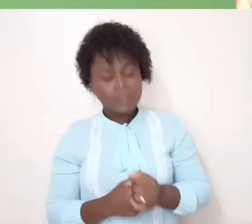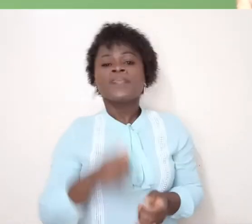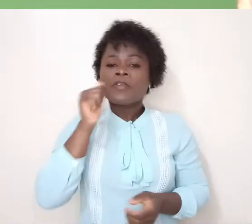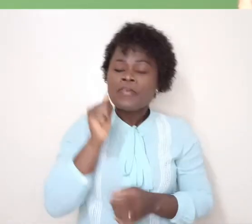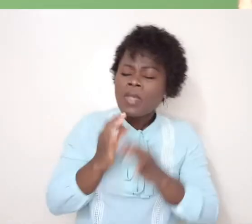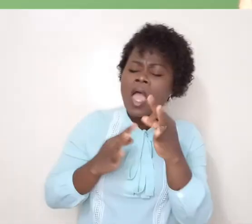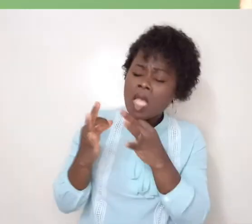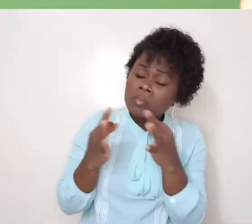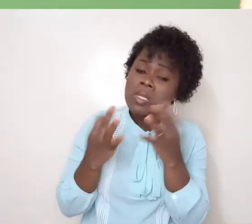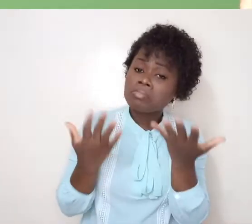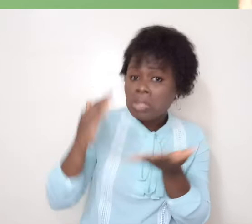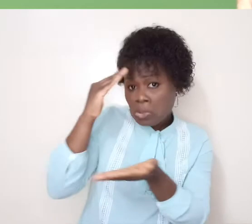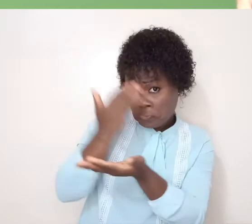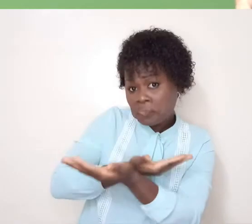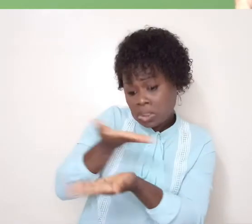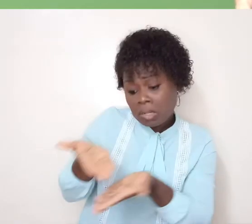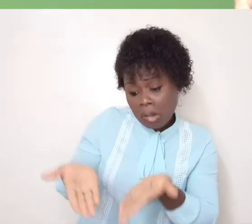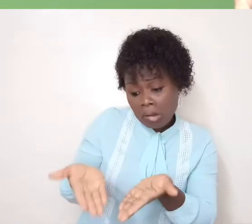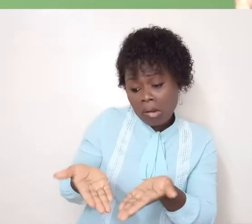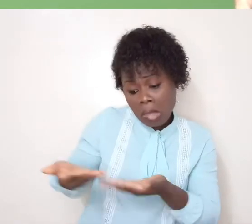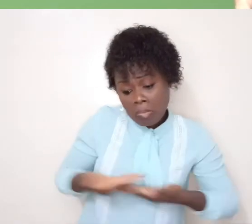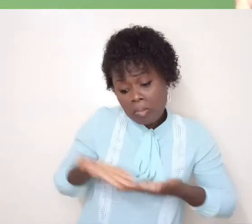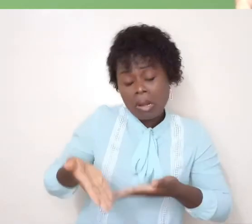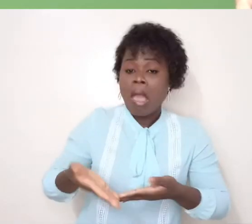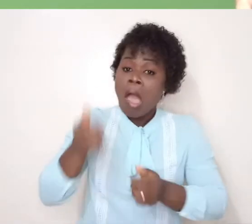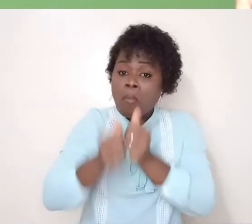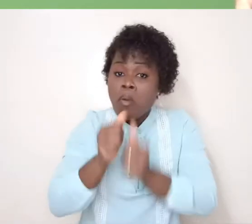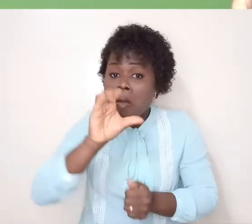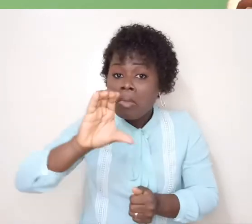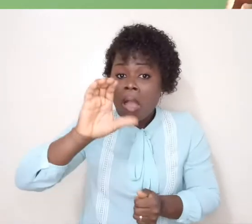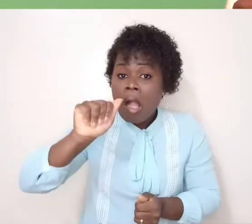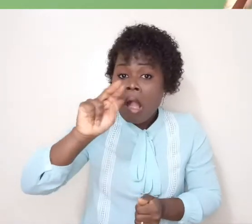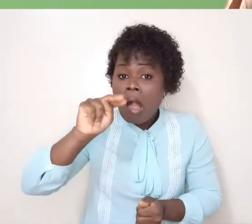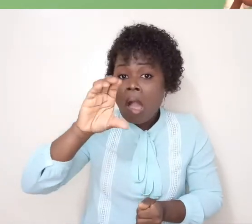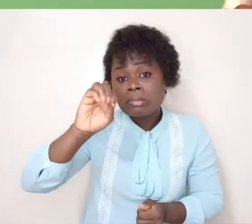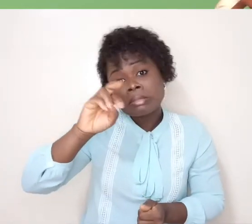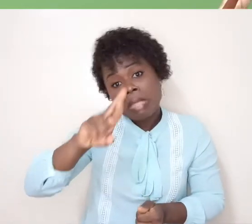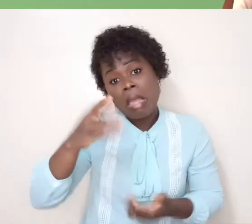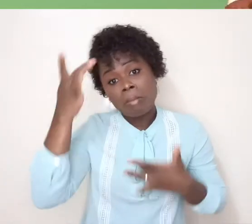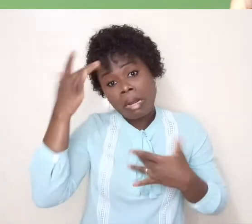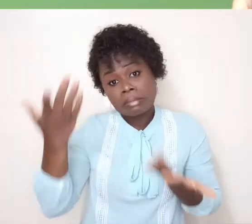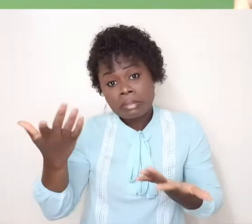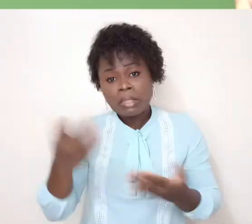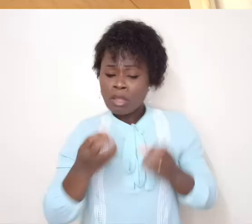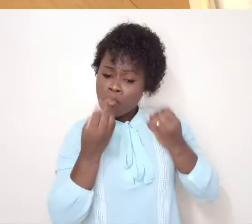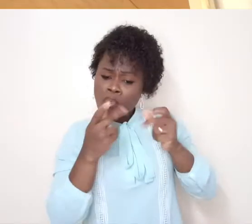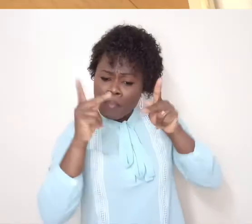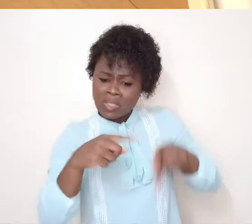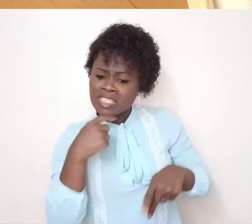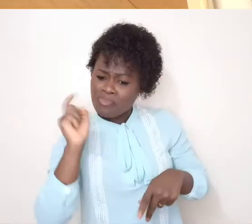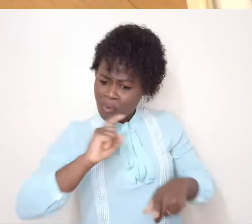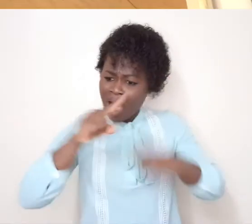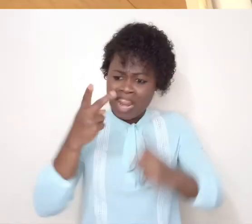s'agit de son fils et qu'il a le cancer. Dans son entourage, nombreux sont ceux qui lui ont suggéré